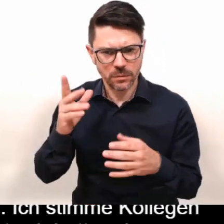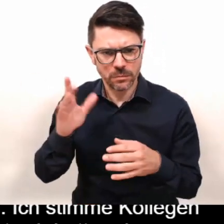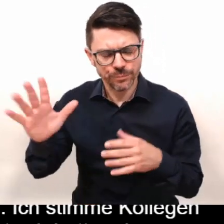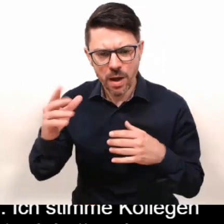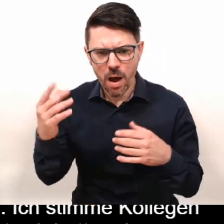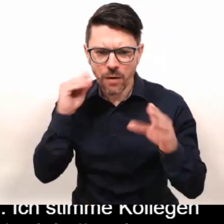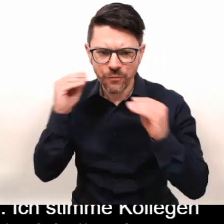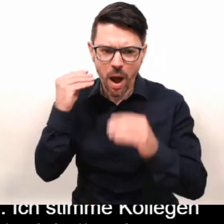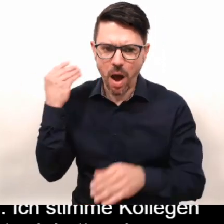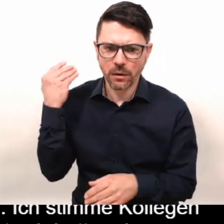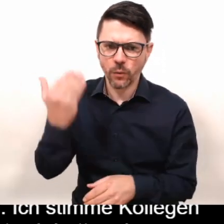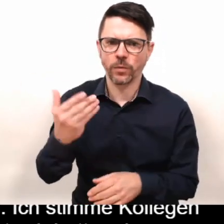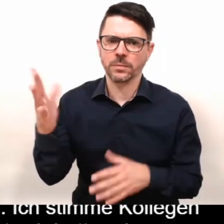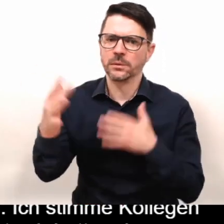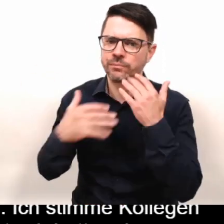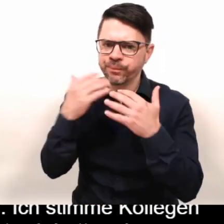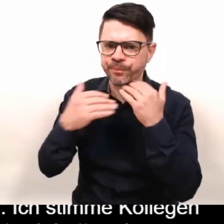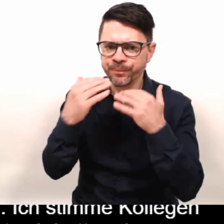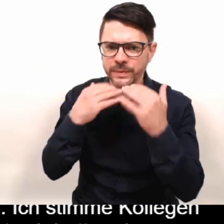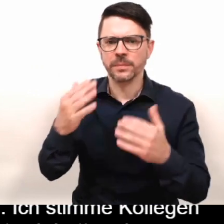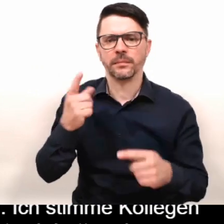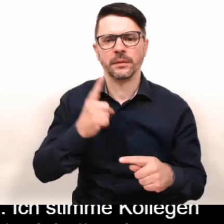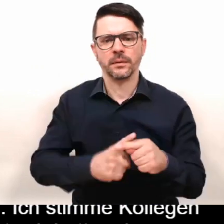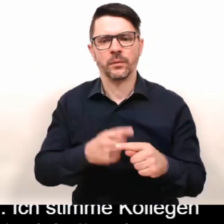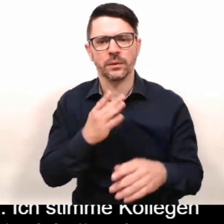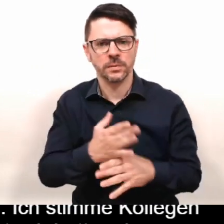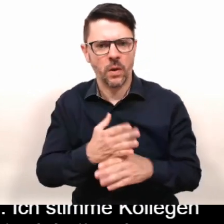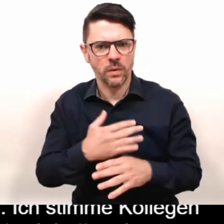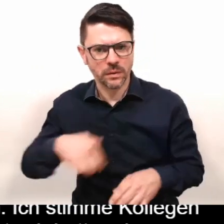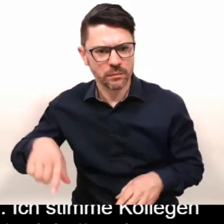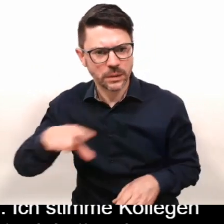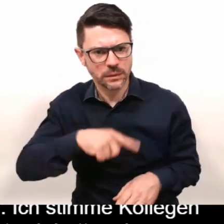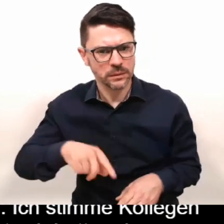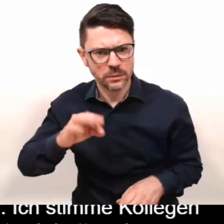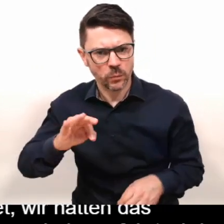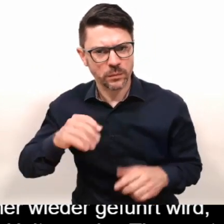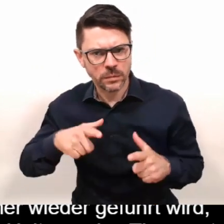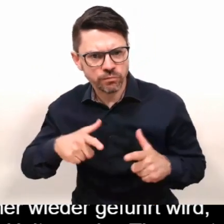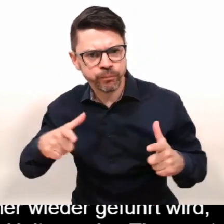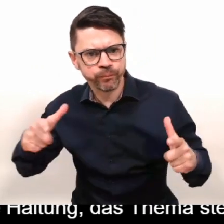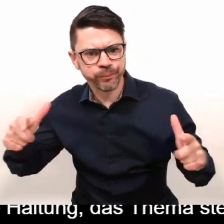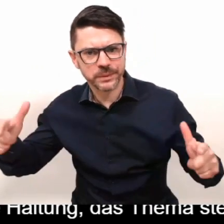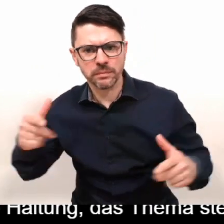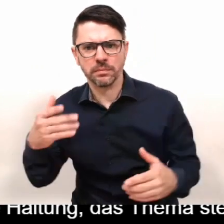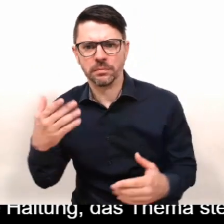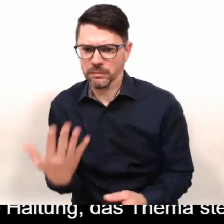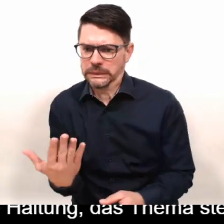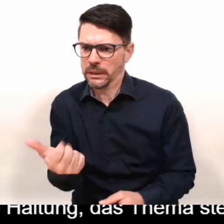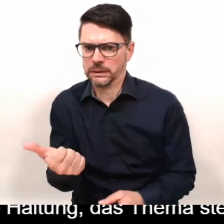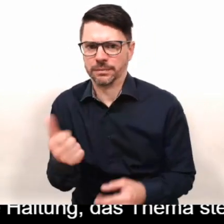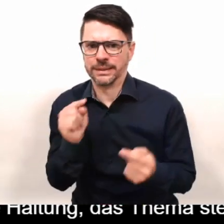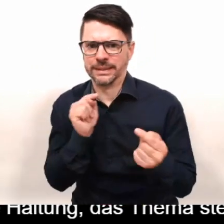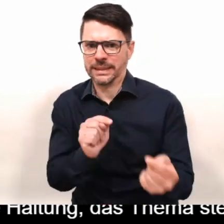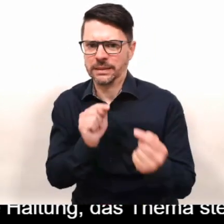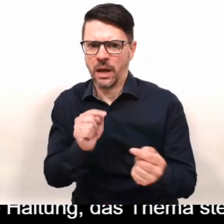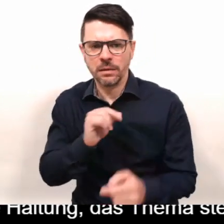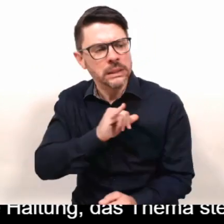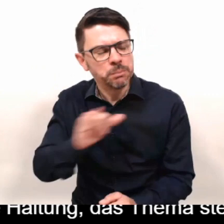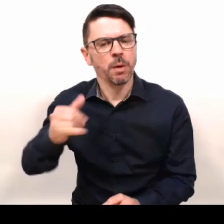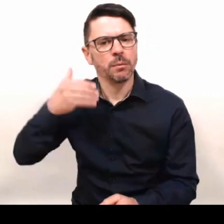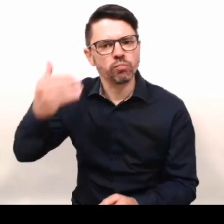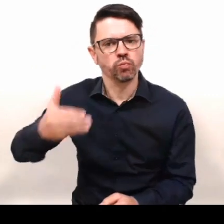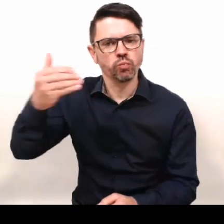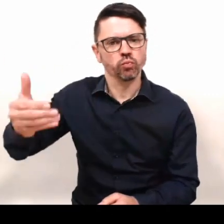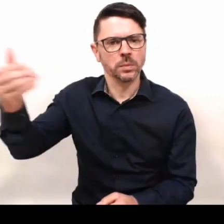von der ich weiß, dass sie immer wieder mal geführt wird, aber die Staatsregierung hat dazu eine klare Haltung. Dieses Thema steht